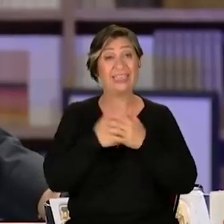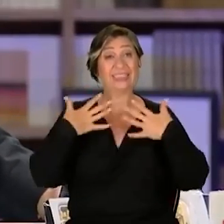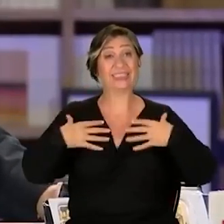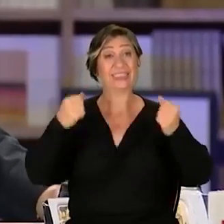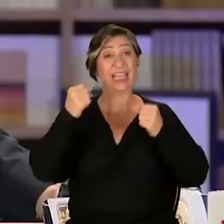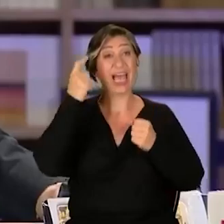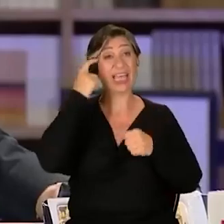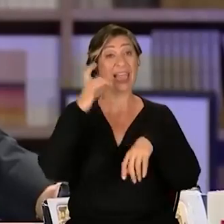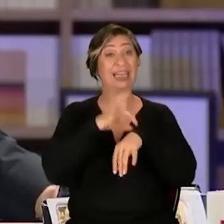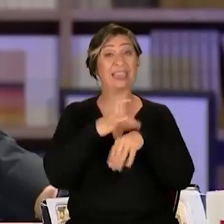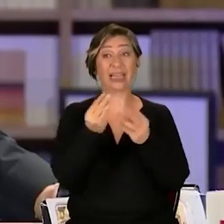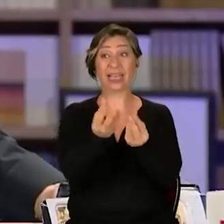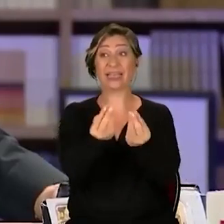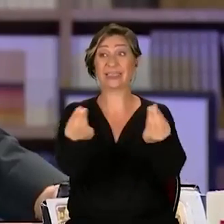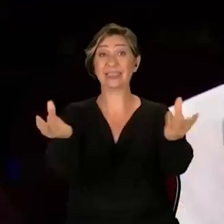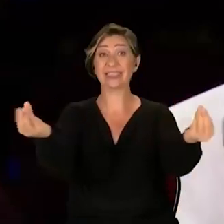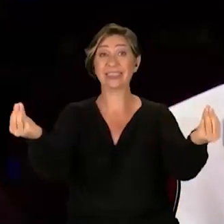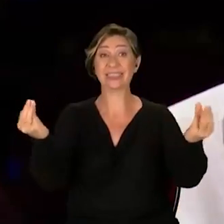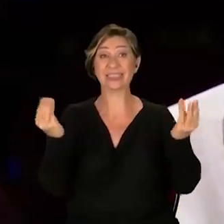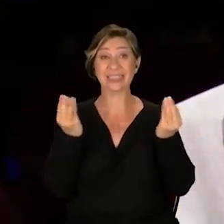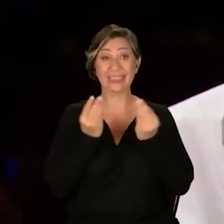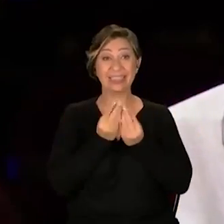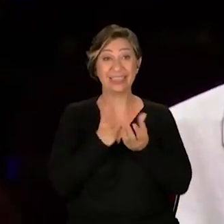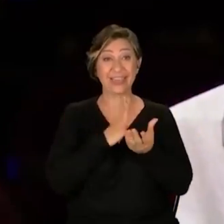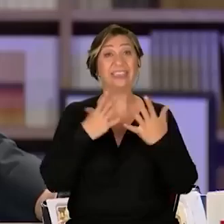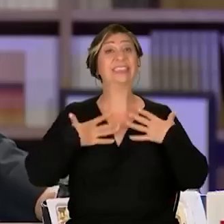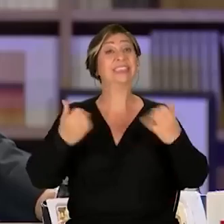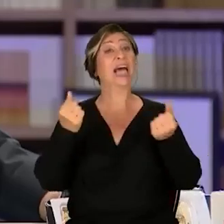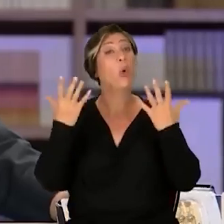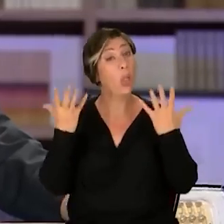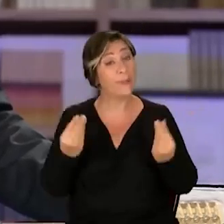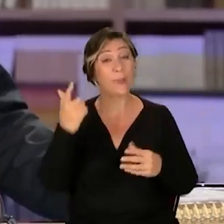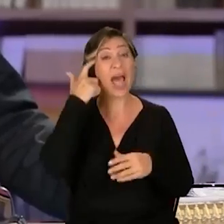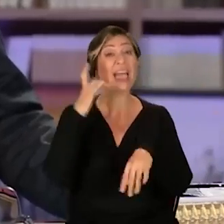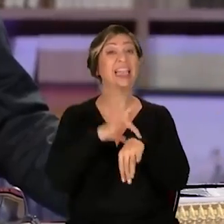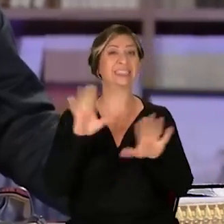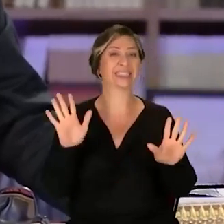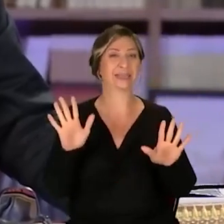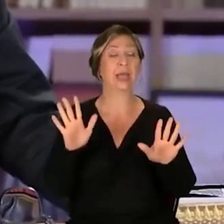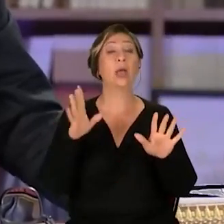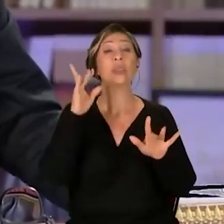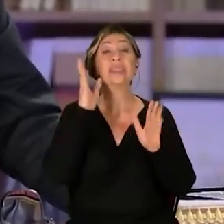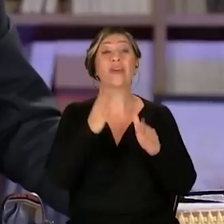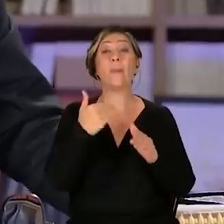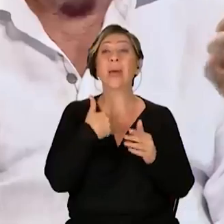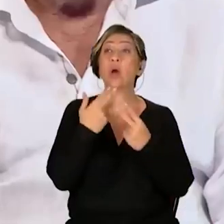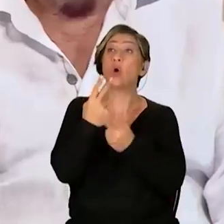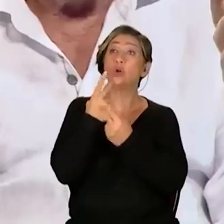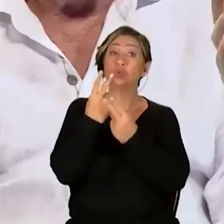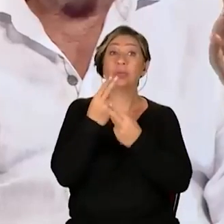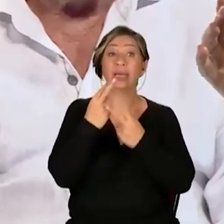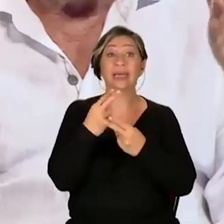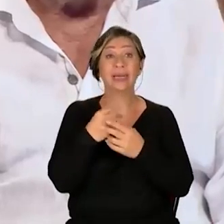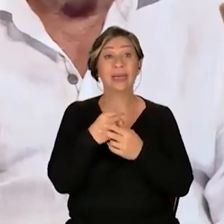sağlıklı akıl hastalarıyla dolu. Yani sağlıklı olabilir fakat akıl hastası ve sürekli benimle konuşmaları